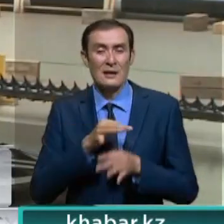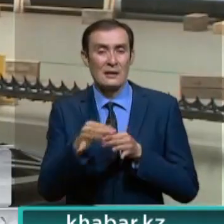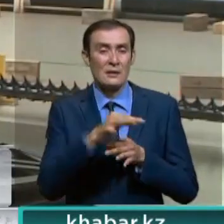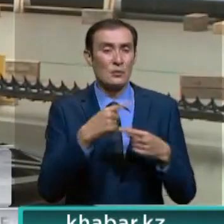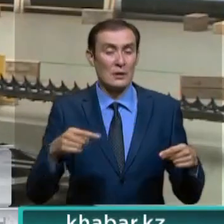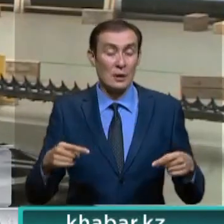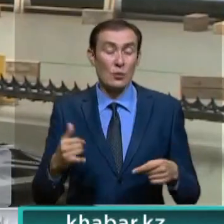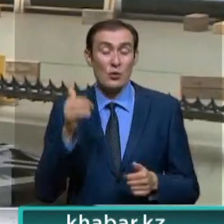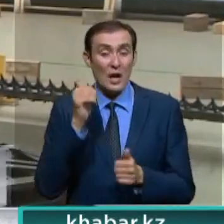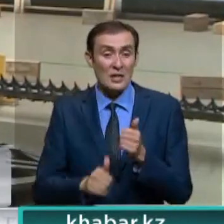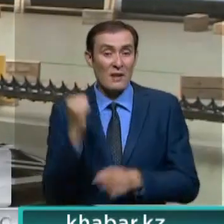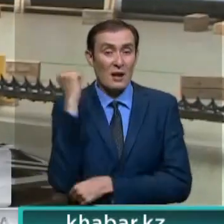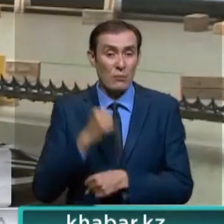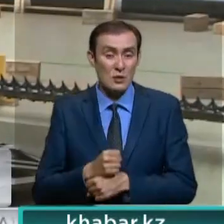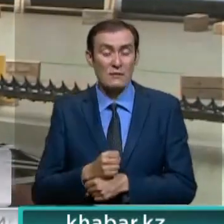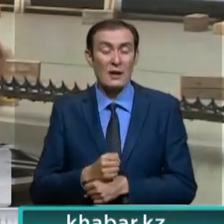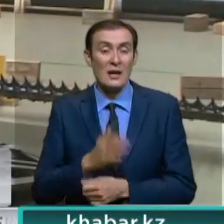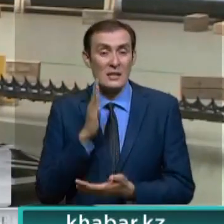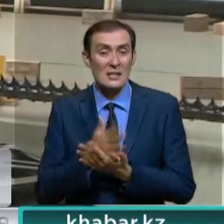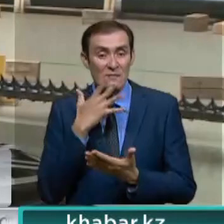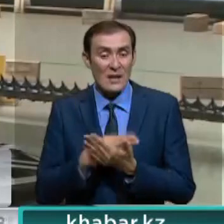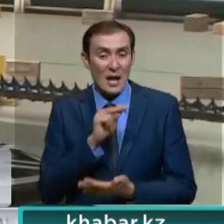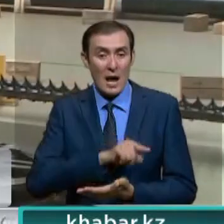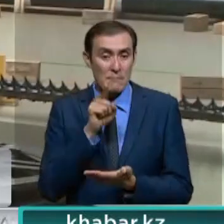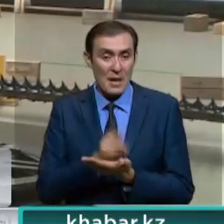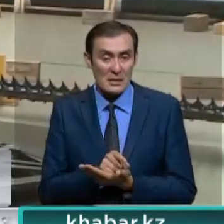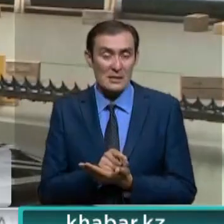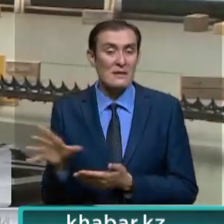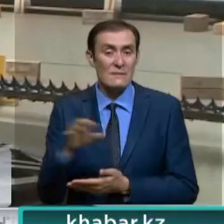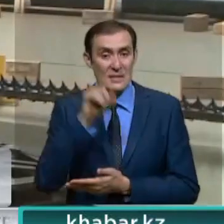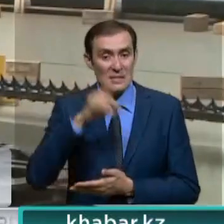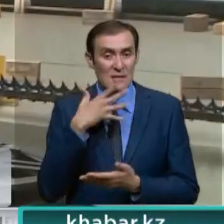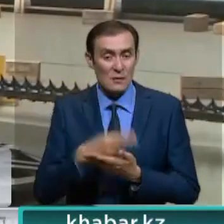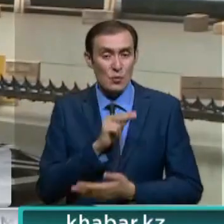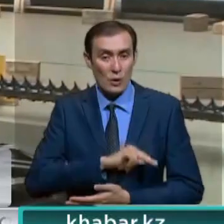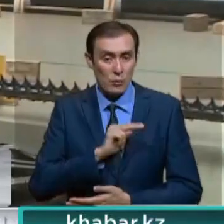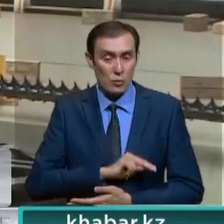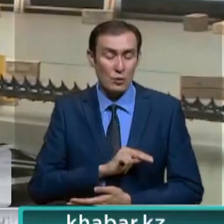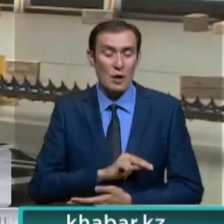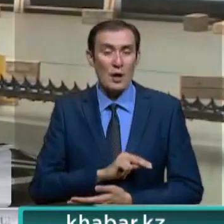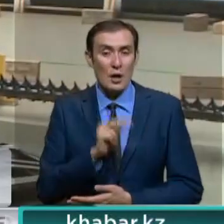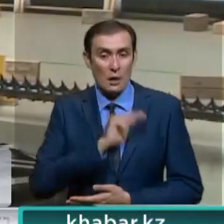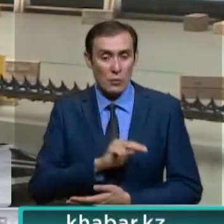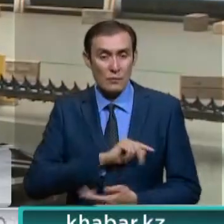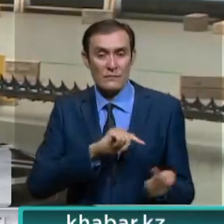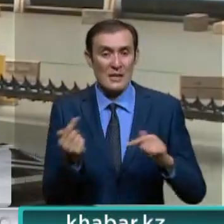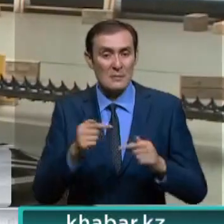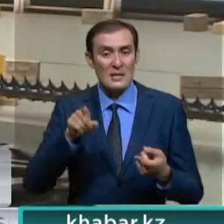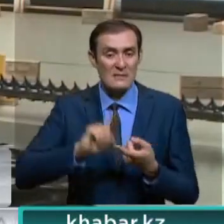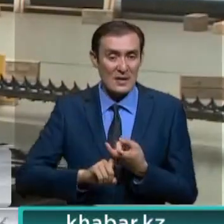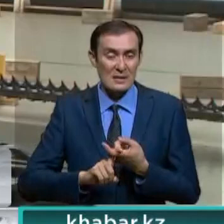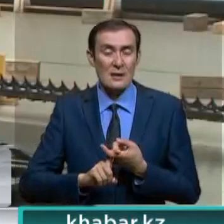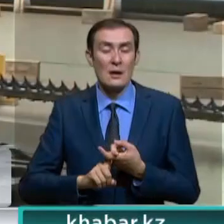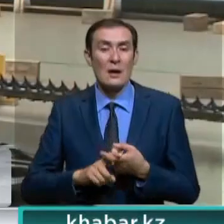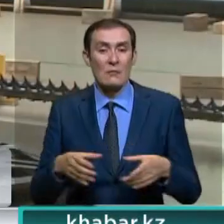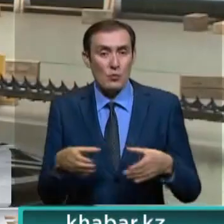Еленовки. Здесь у каждого работника на площадке свои обязанности. Все знают свой участок работы. Работаем во взаимосвязи как единый